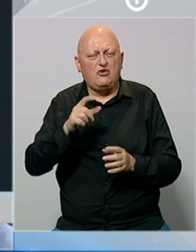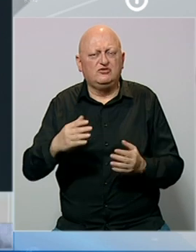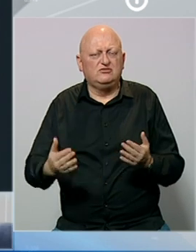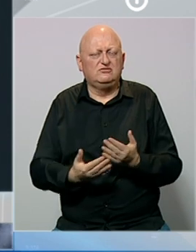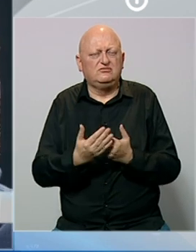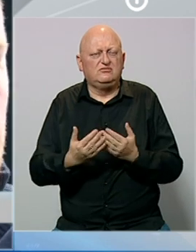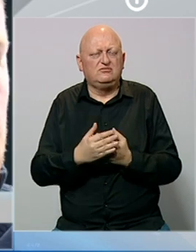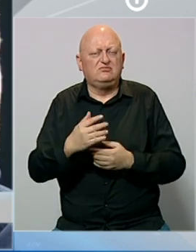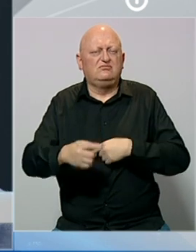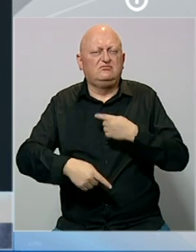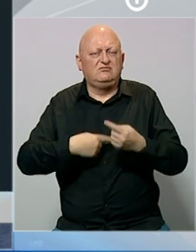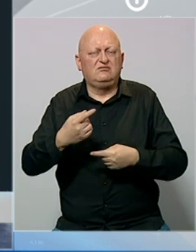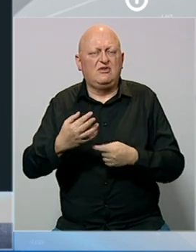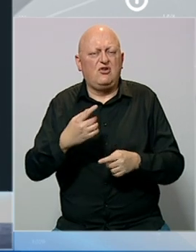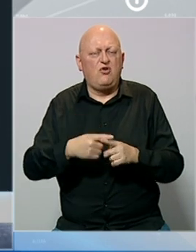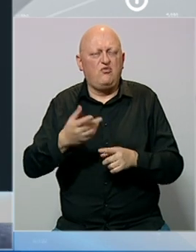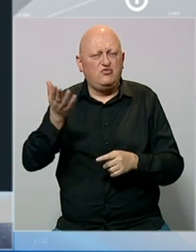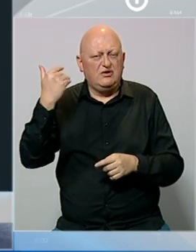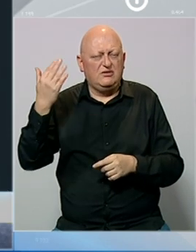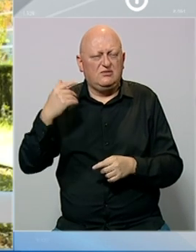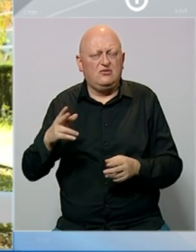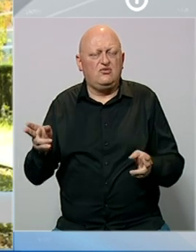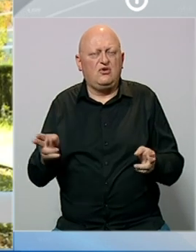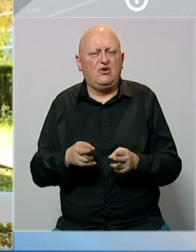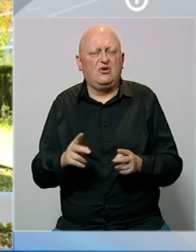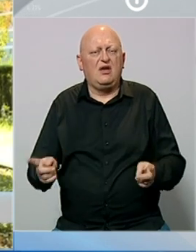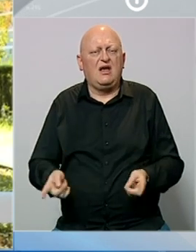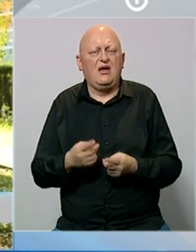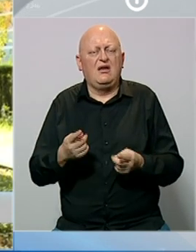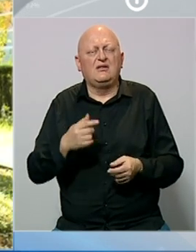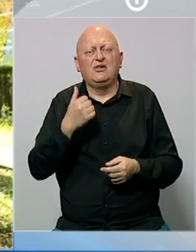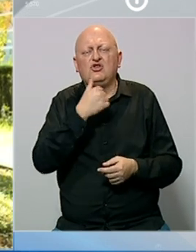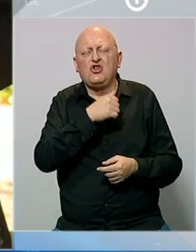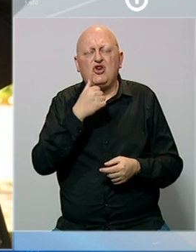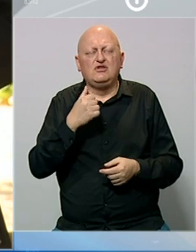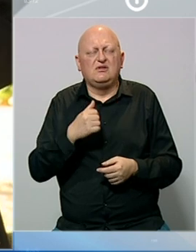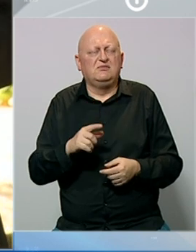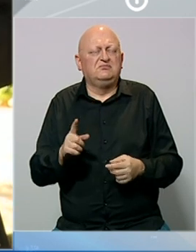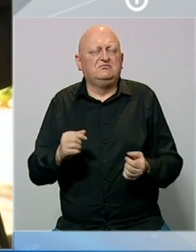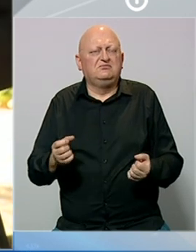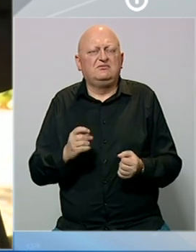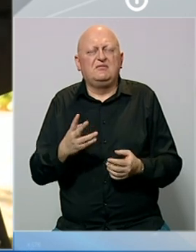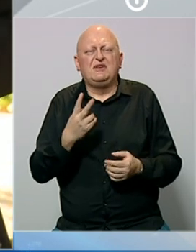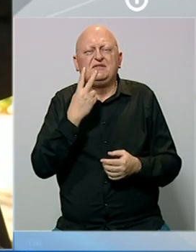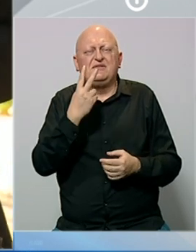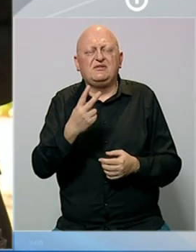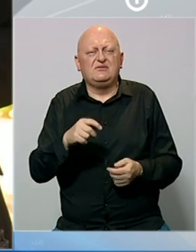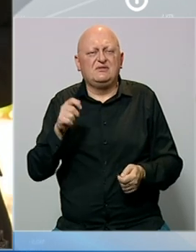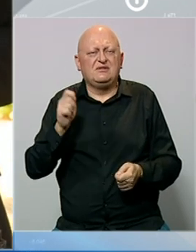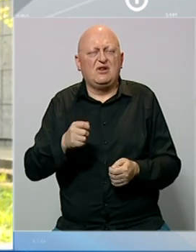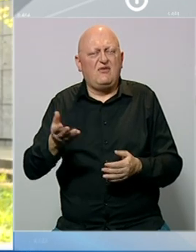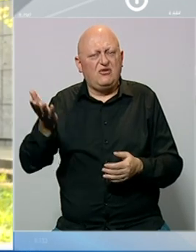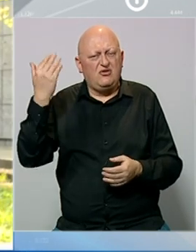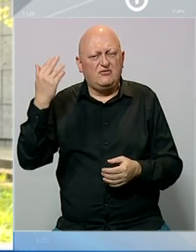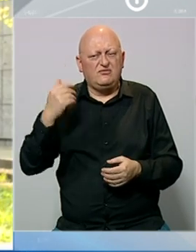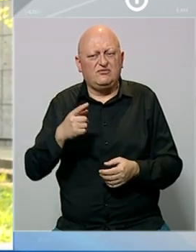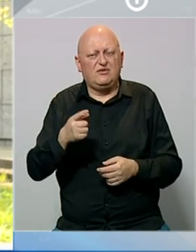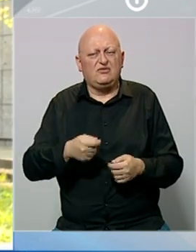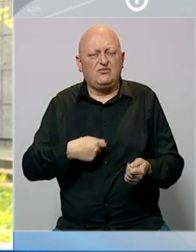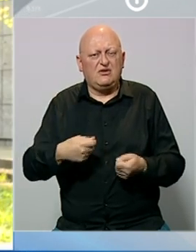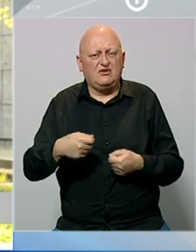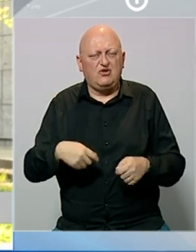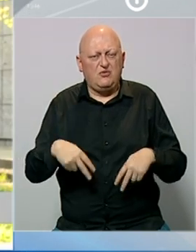u nekoliko posljednjih izbornih ciklusa. Ukratko, kampanja je bila dosadna, neinventivna, bez vizije, zakovana u prošlosti. To je